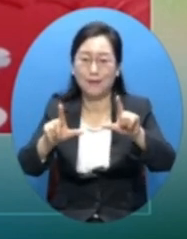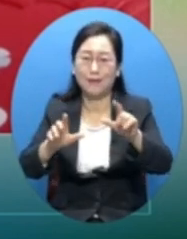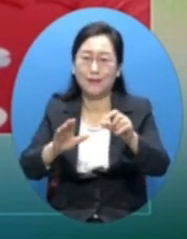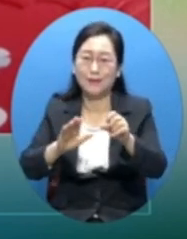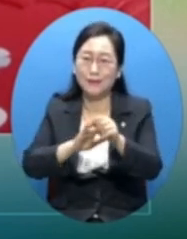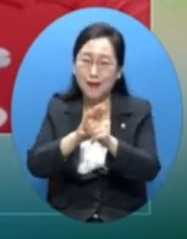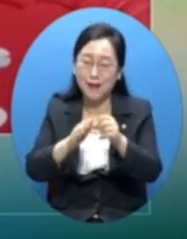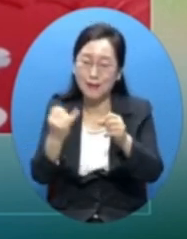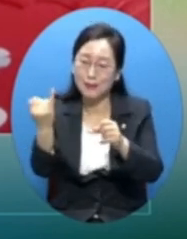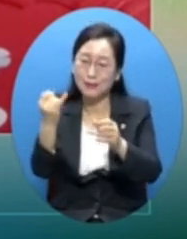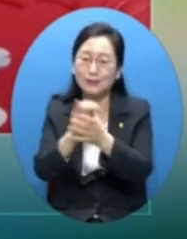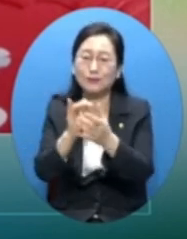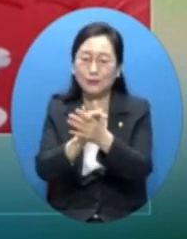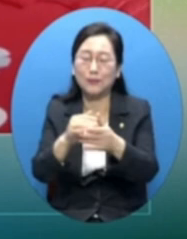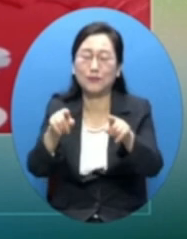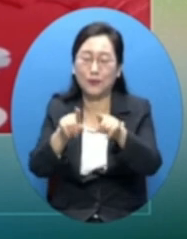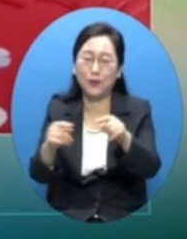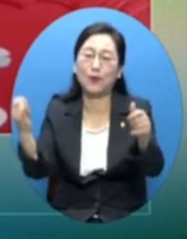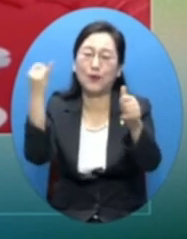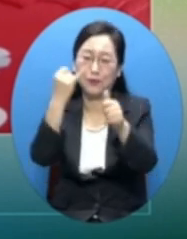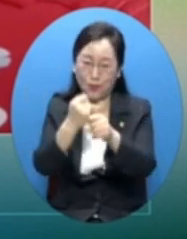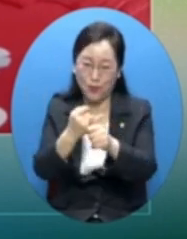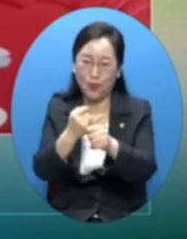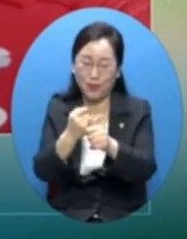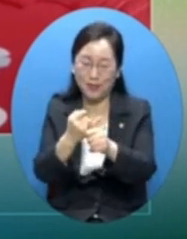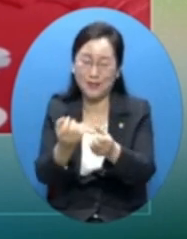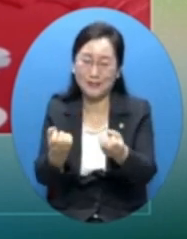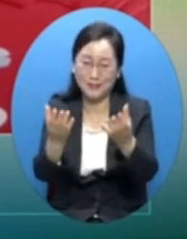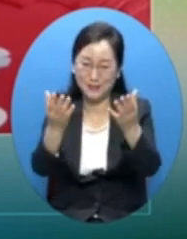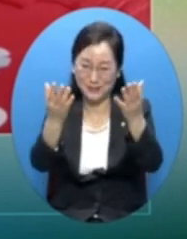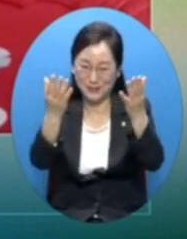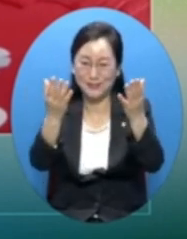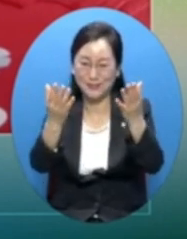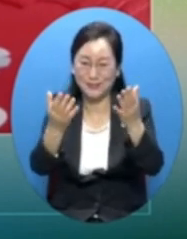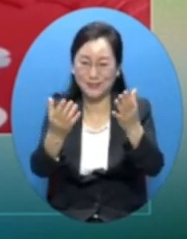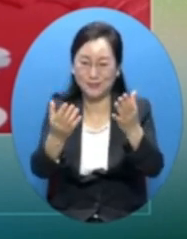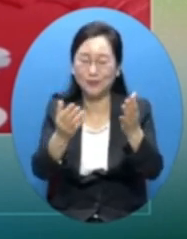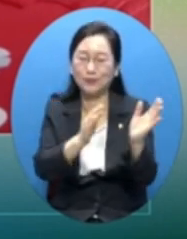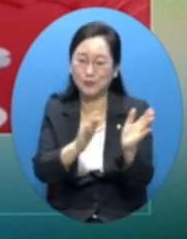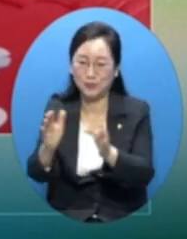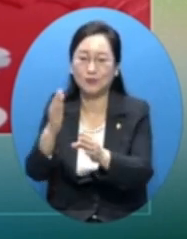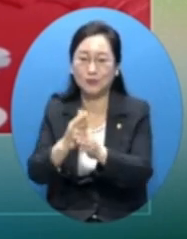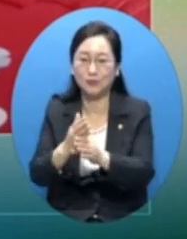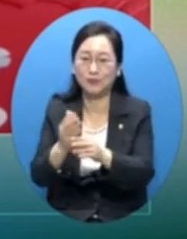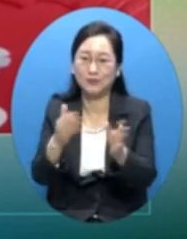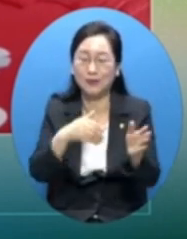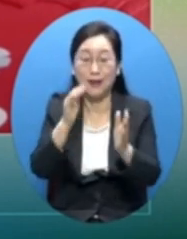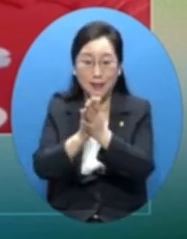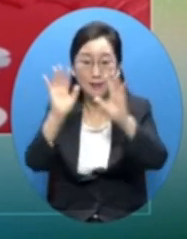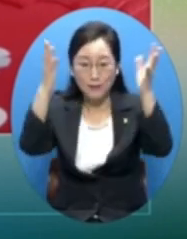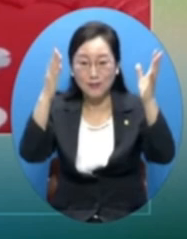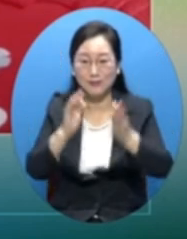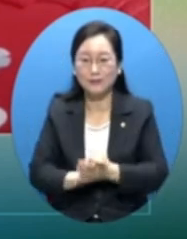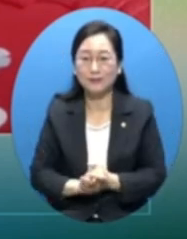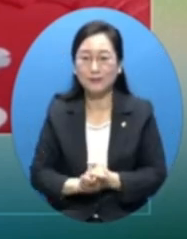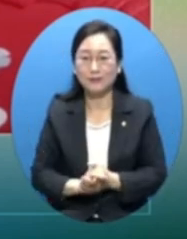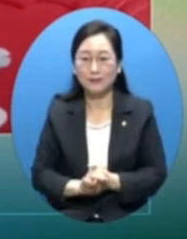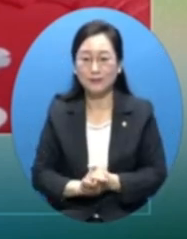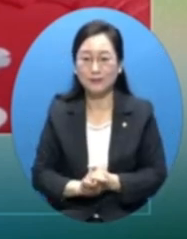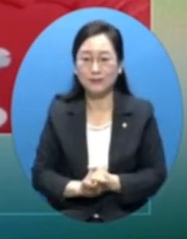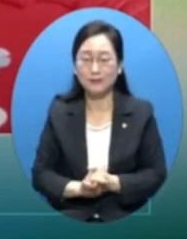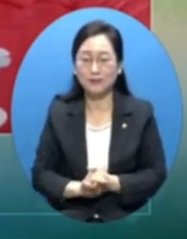여자친구와 함께 결혼을 약속하고 결혼식을 올리게 됐습니다. 이것이 할렐루야.